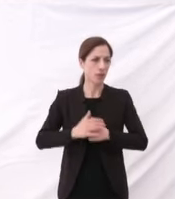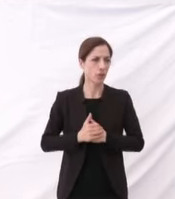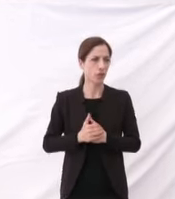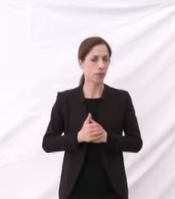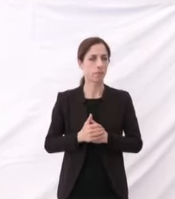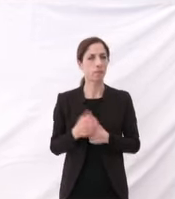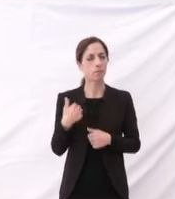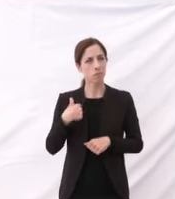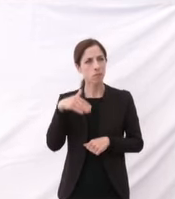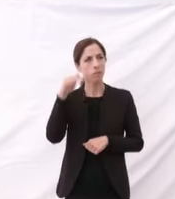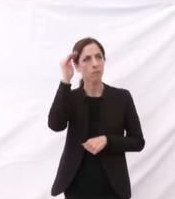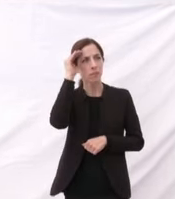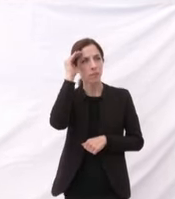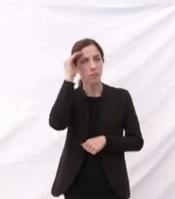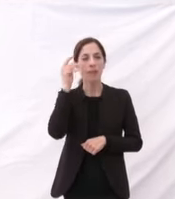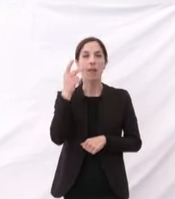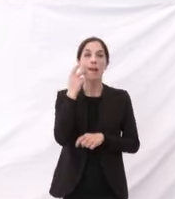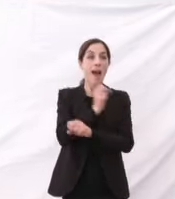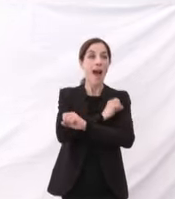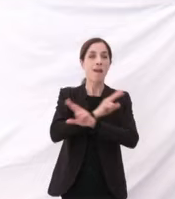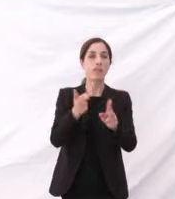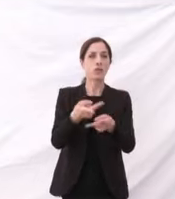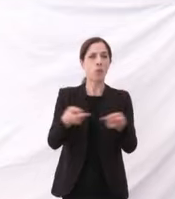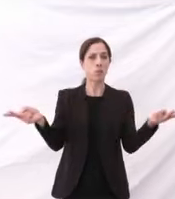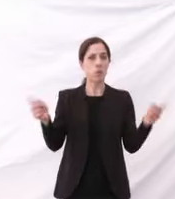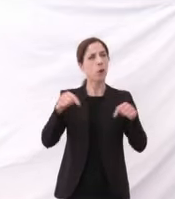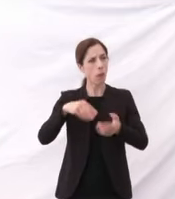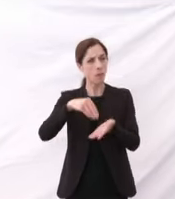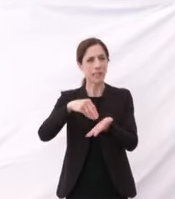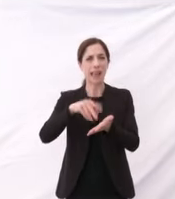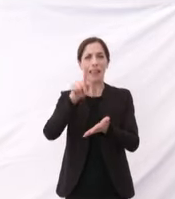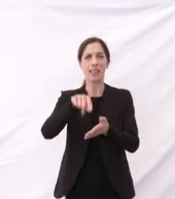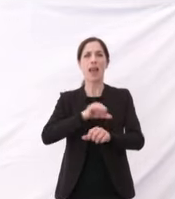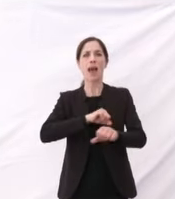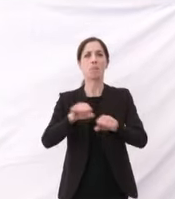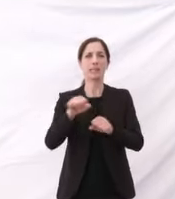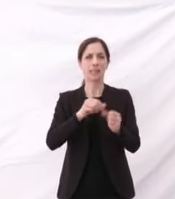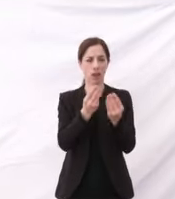Abbiamo sentito avviso pubblico. Qui ci sono molti amministratori.